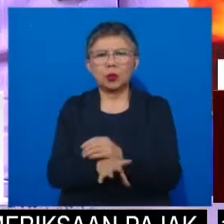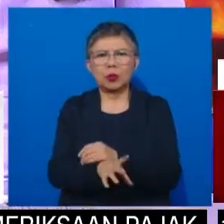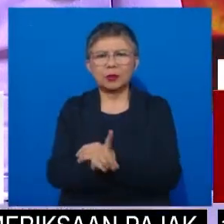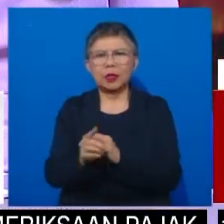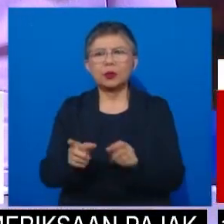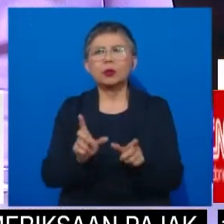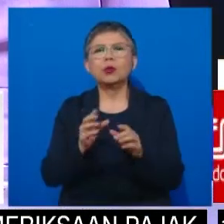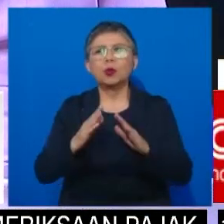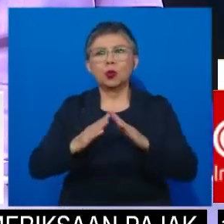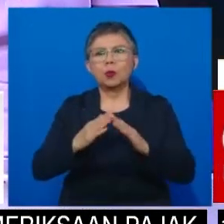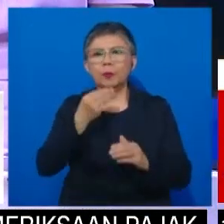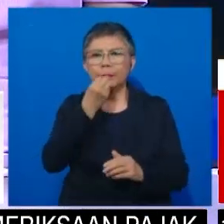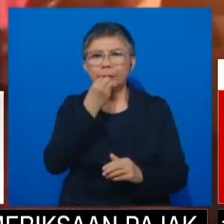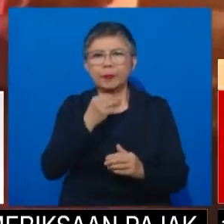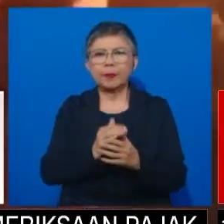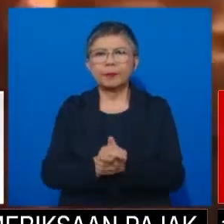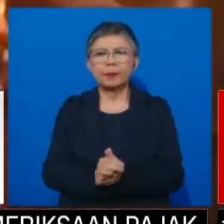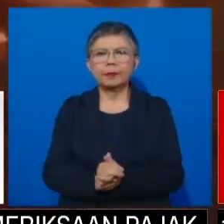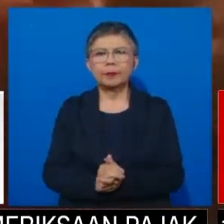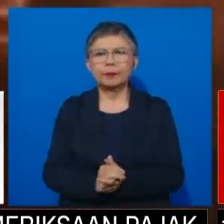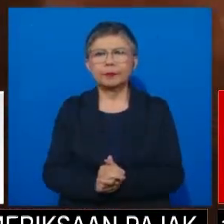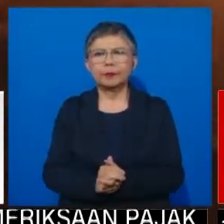satu rumah makan.